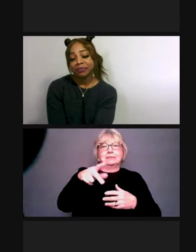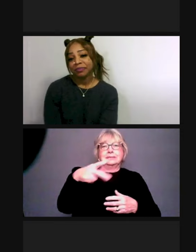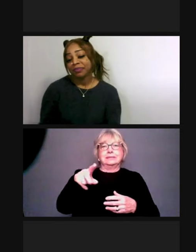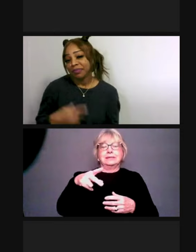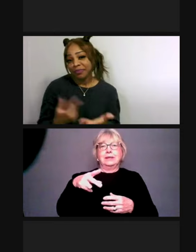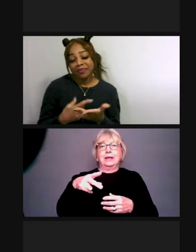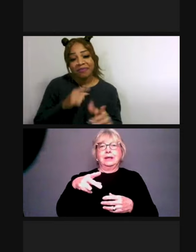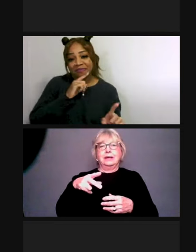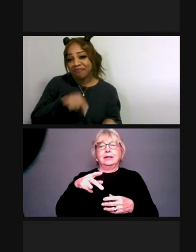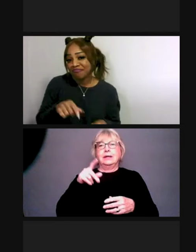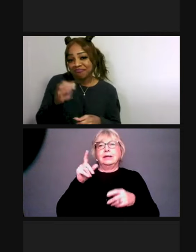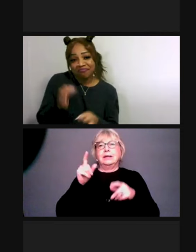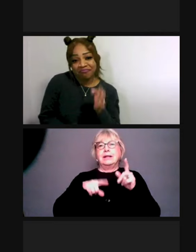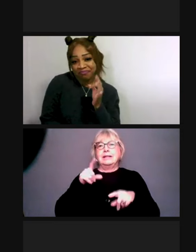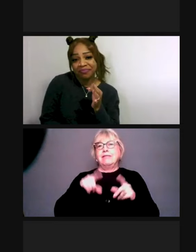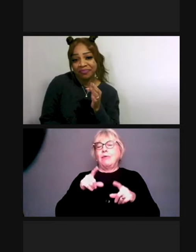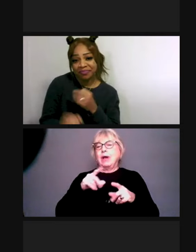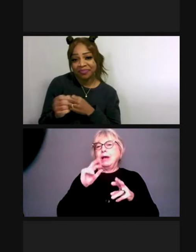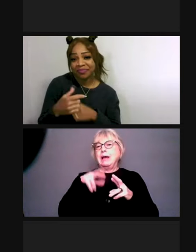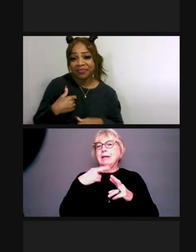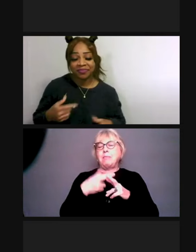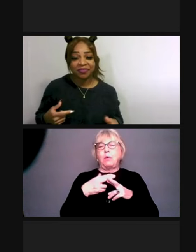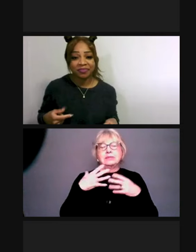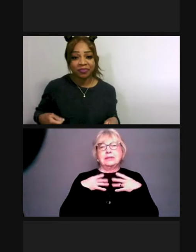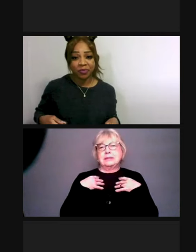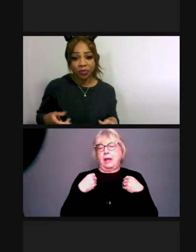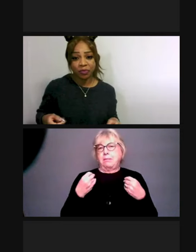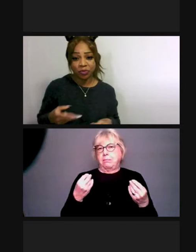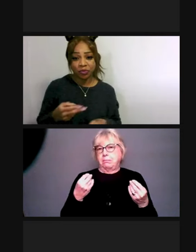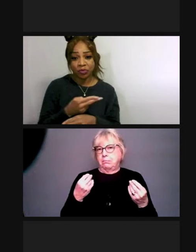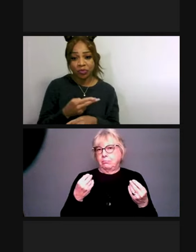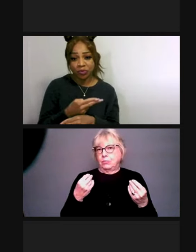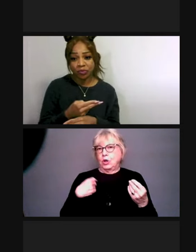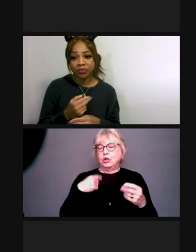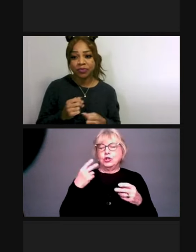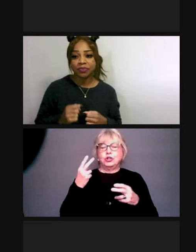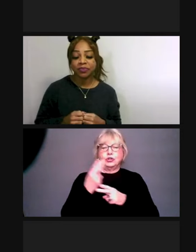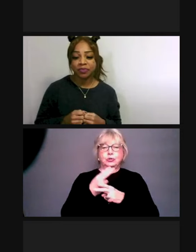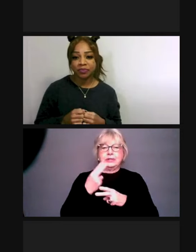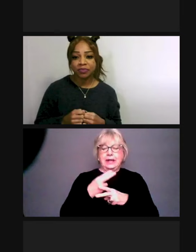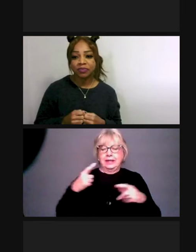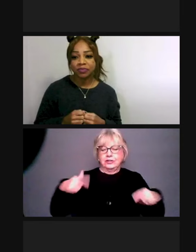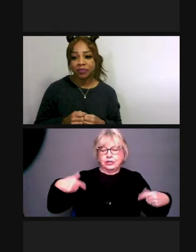parfois, réponses sont simples. J'utilise un fauteuil roulant.